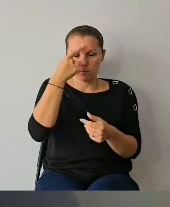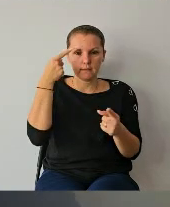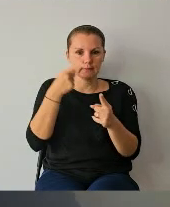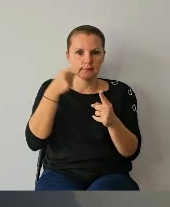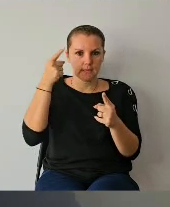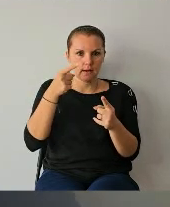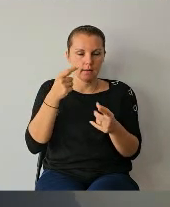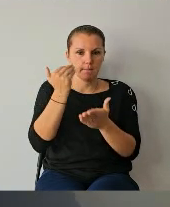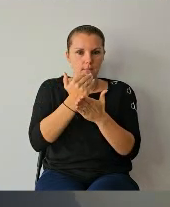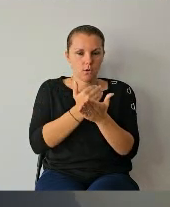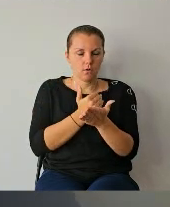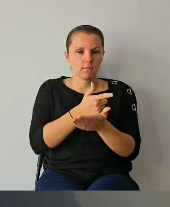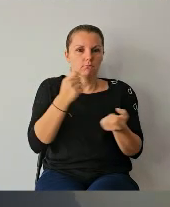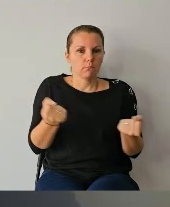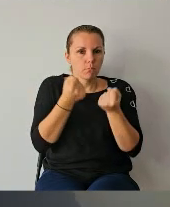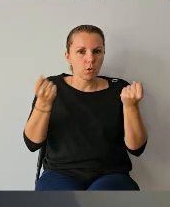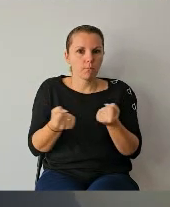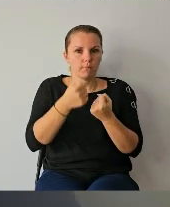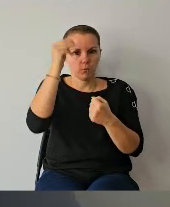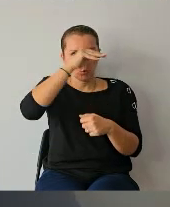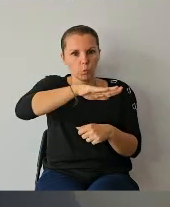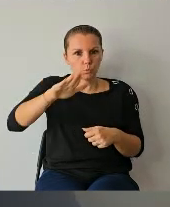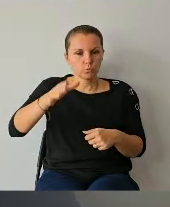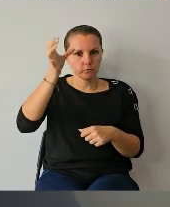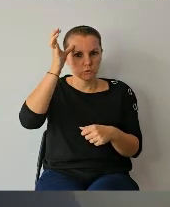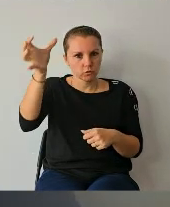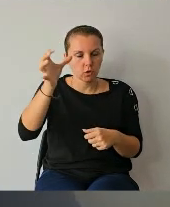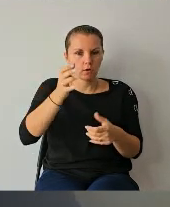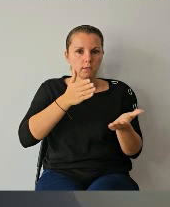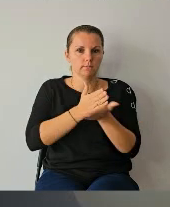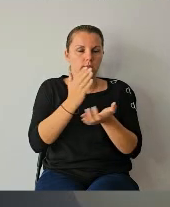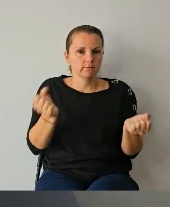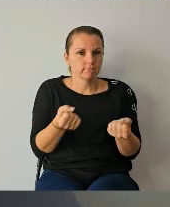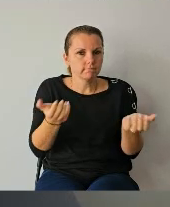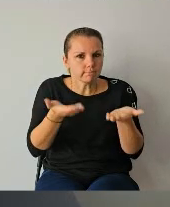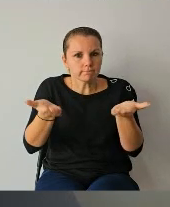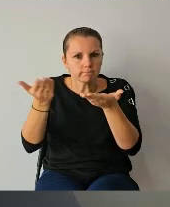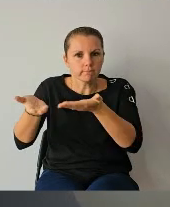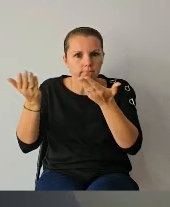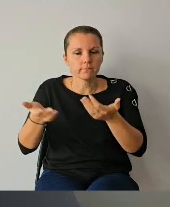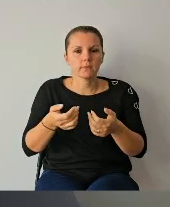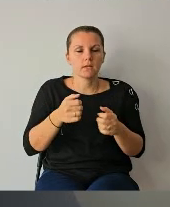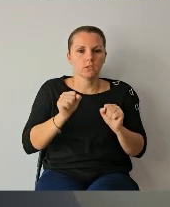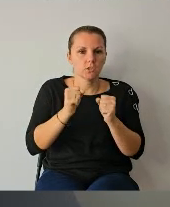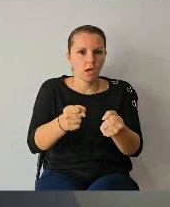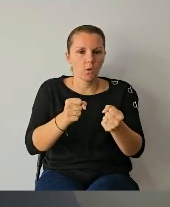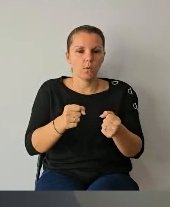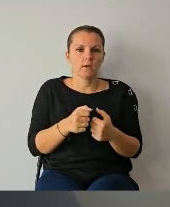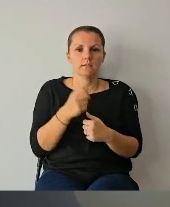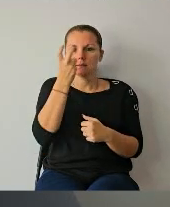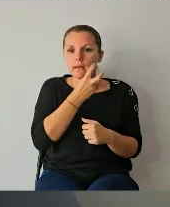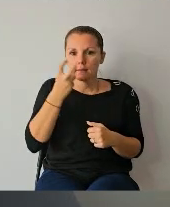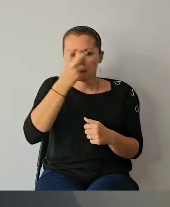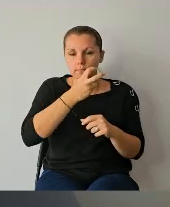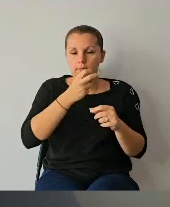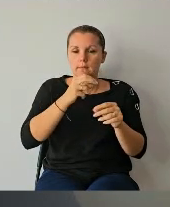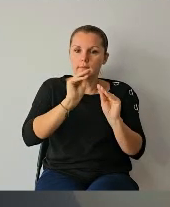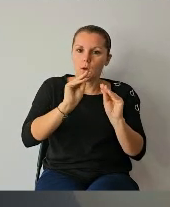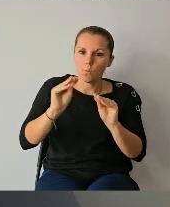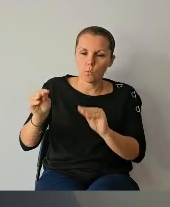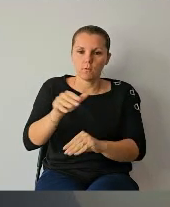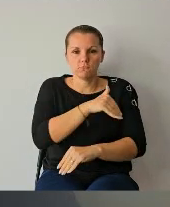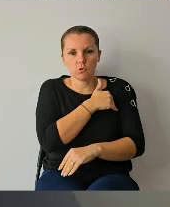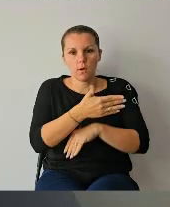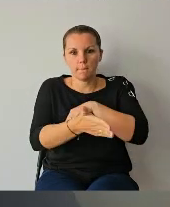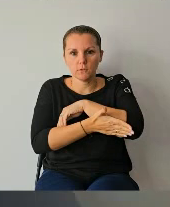stypendialnego to promowanie uczniów uzdolnionych poprzez wspieranie i prowadzenie działań, wprowadzanie elementu zainteresowania kształceniem w szkołach podstawowych, ponadpodstawowych na